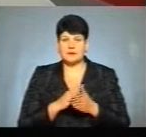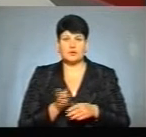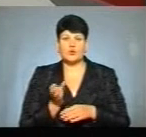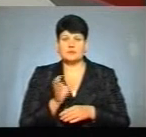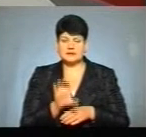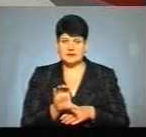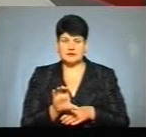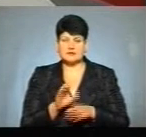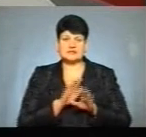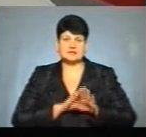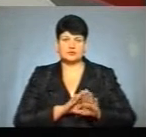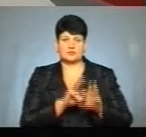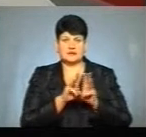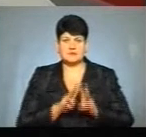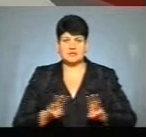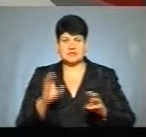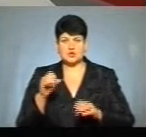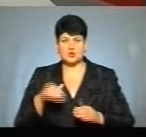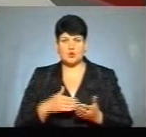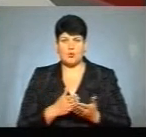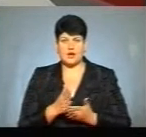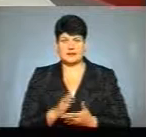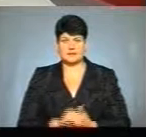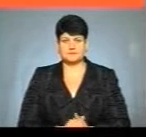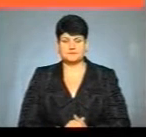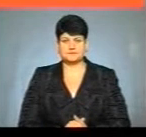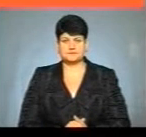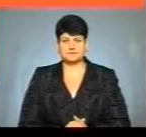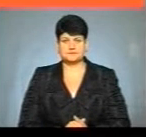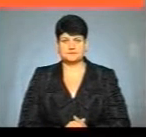соцполітики Сергія Ніжинського. Дивимось.